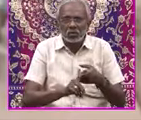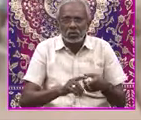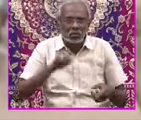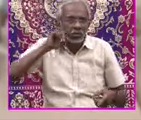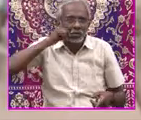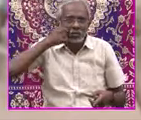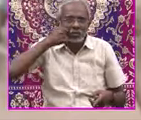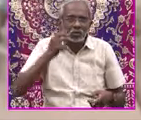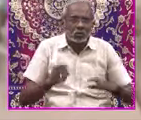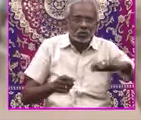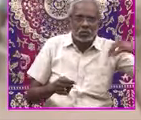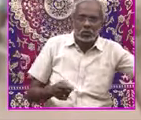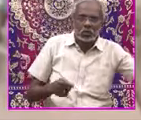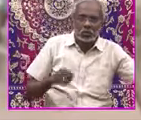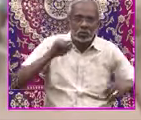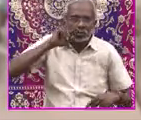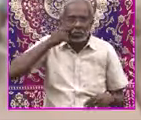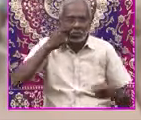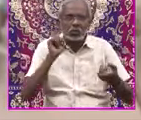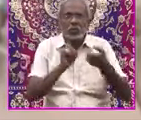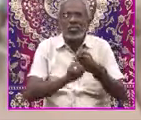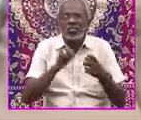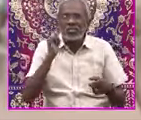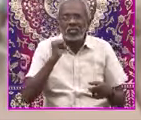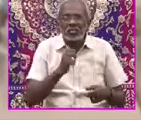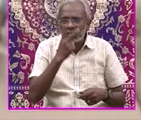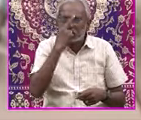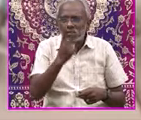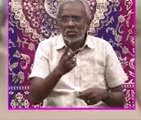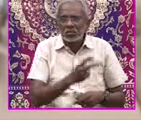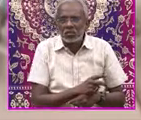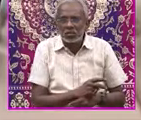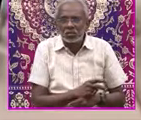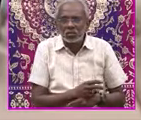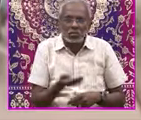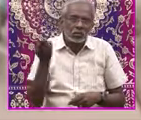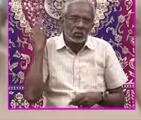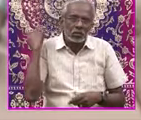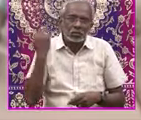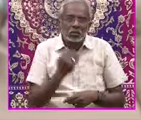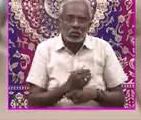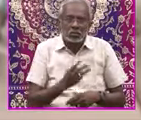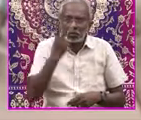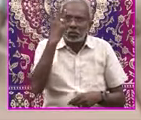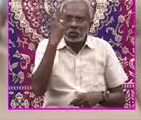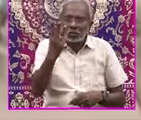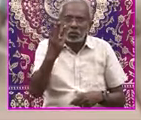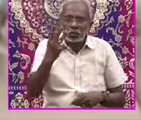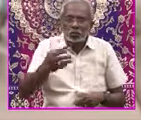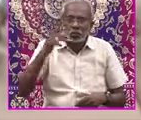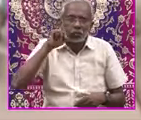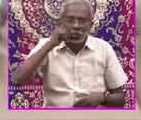மற்றொரு மன்னனோடு போரிட்டான் என்று பார்த்தால், பண்டைய காலத்தில் மூவேந்தர்கள் இருந்தார்கள்.